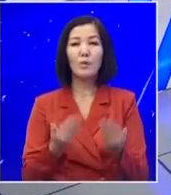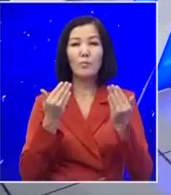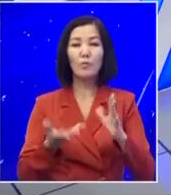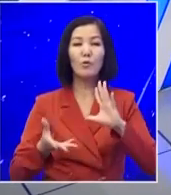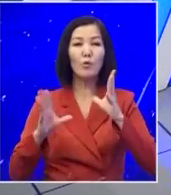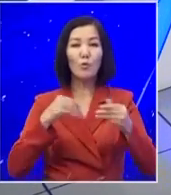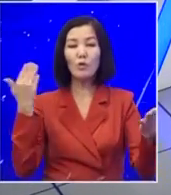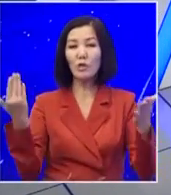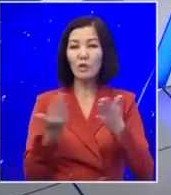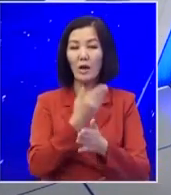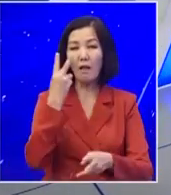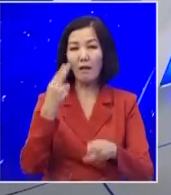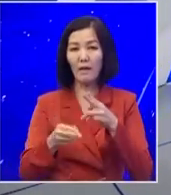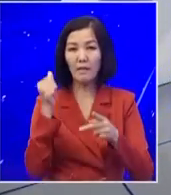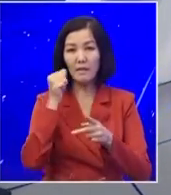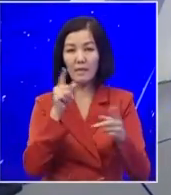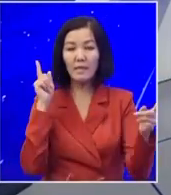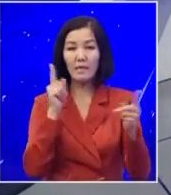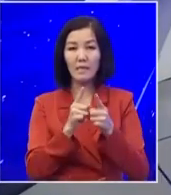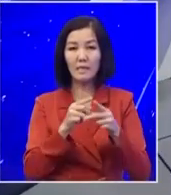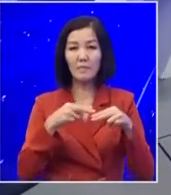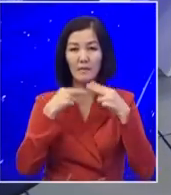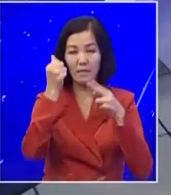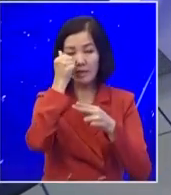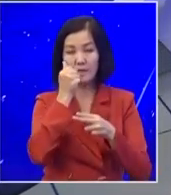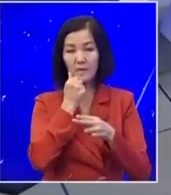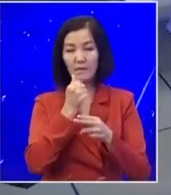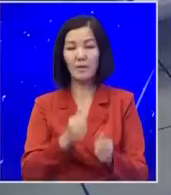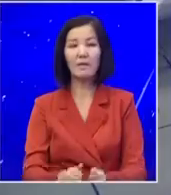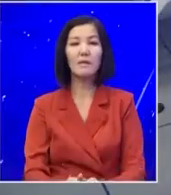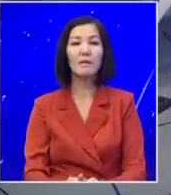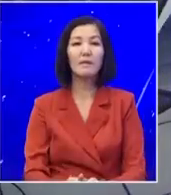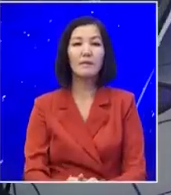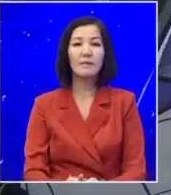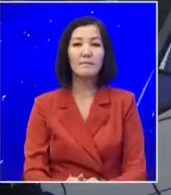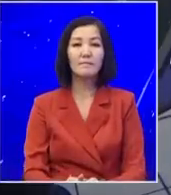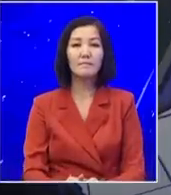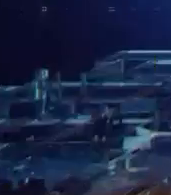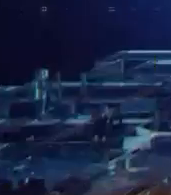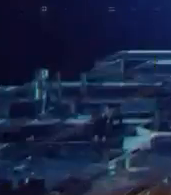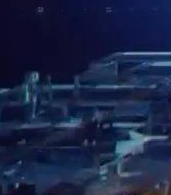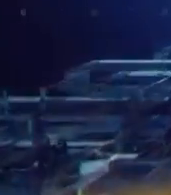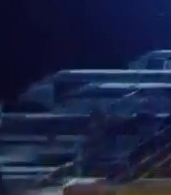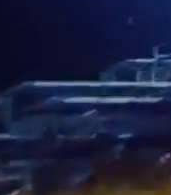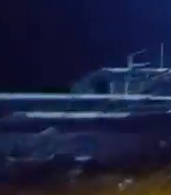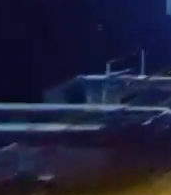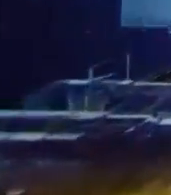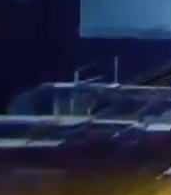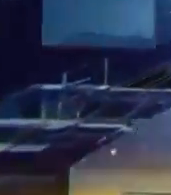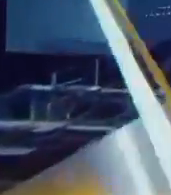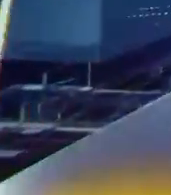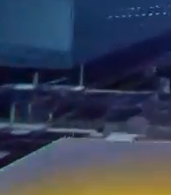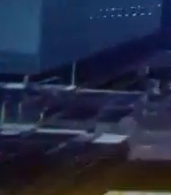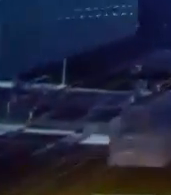Қымбатты көрермен, бүгінге келіп түскен ақпараттар легі осындай. Назарларыңызға рахмет, амандықта жүздескенше.